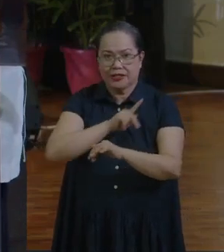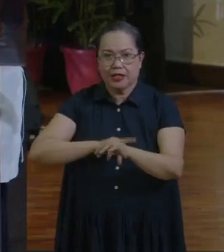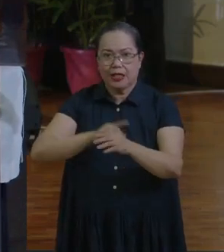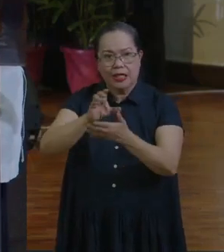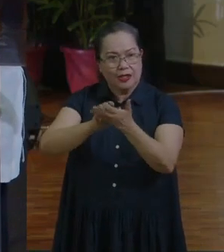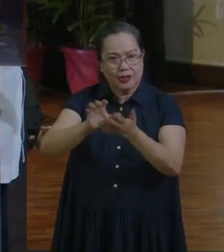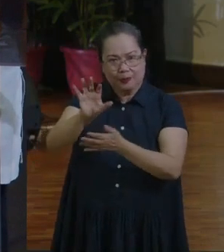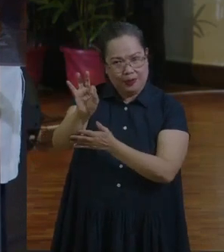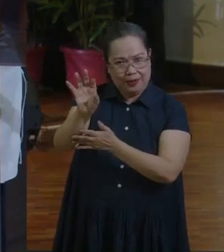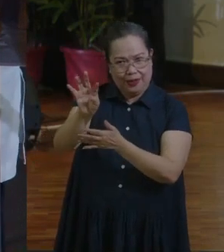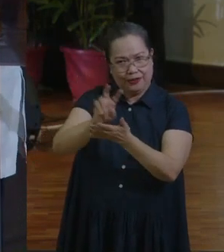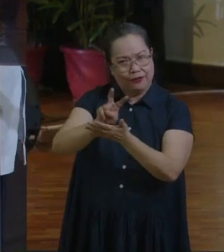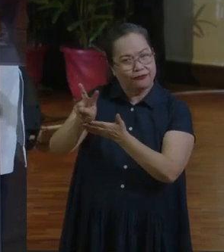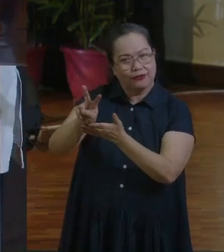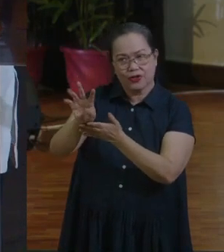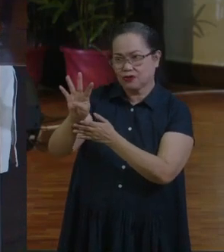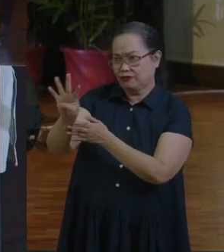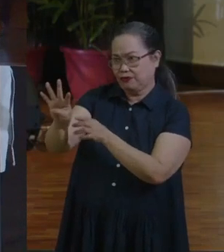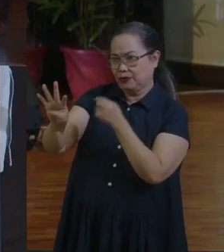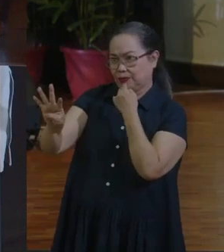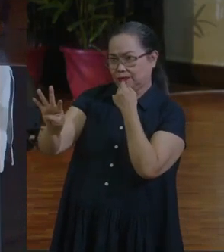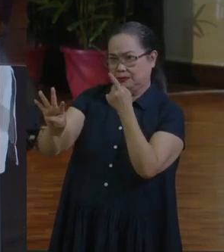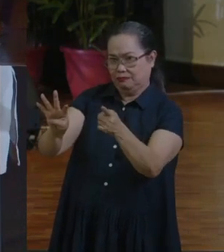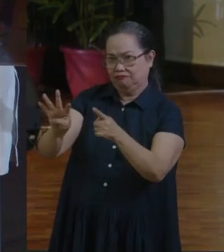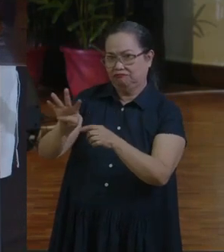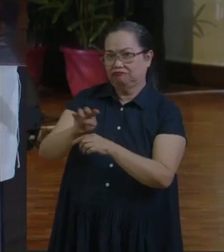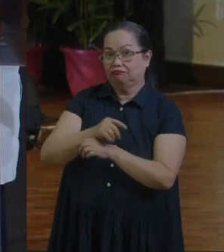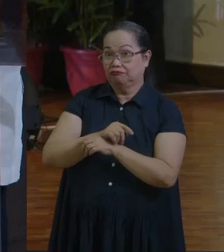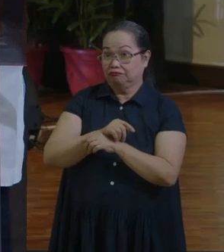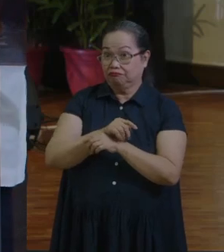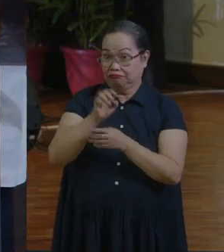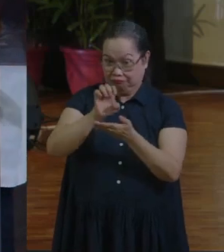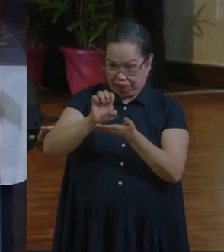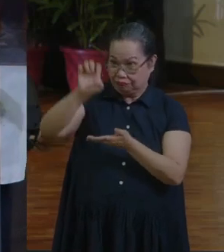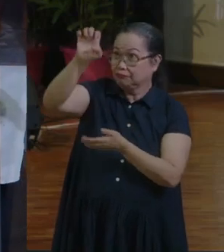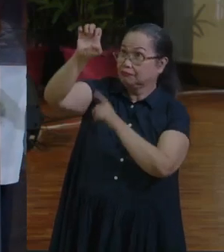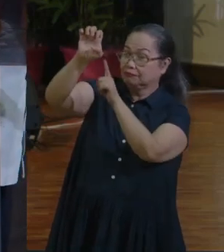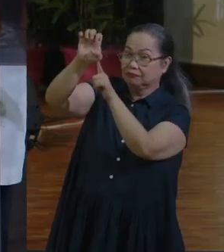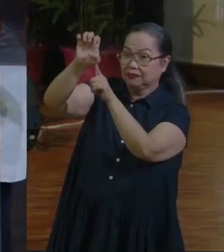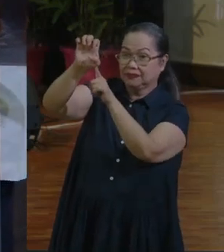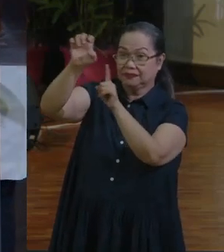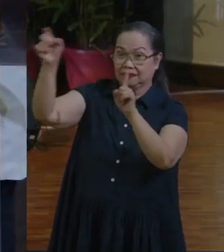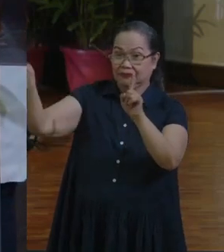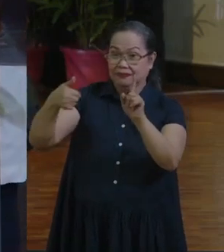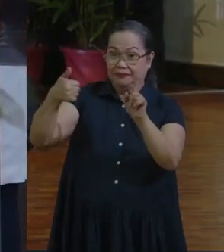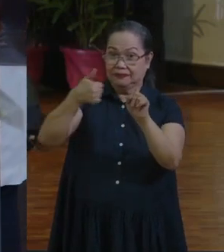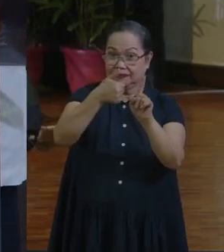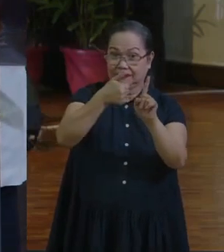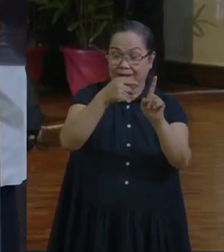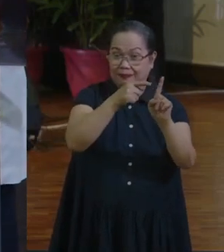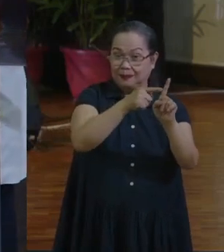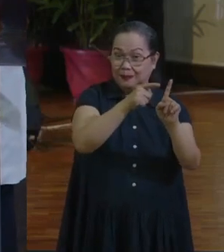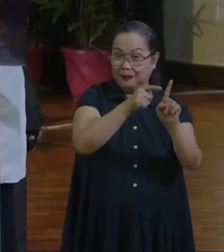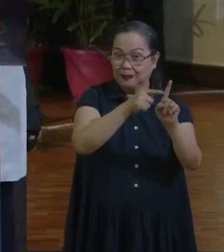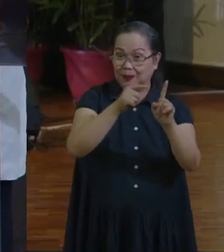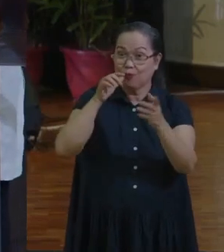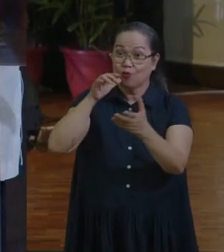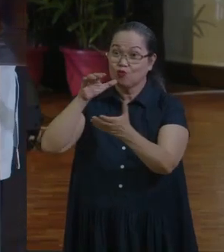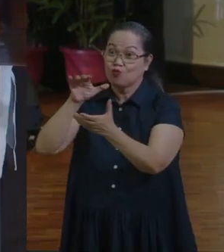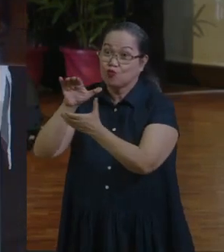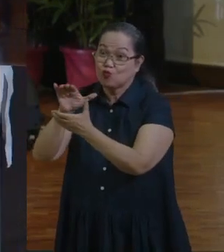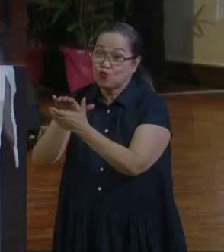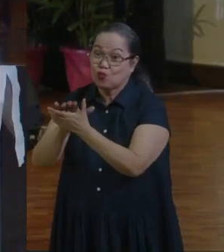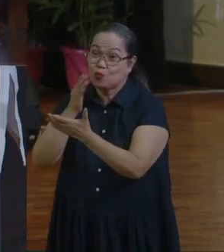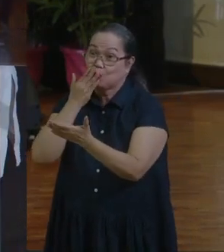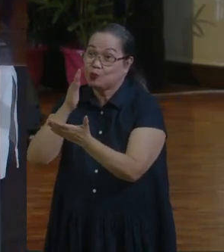chapter 19 verse 4. Si Elijah ay hinanting ni Jezebel, yung